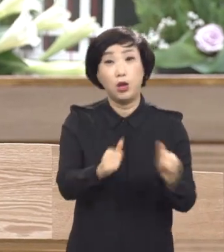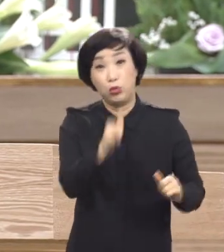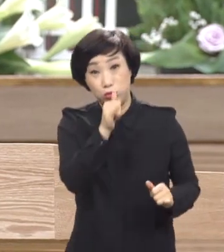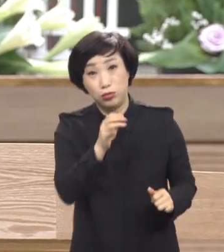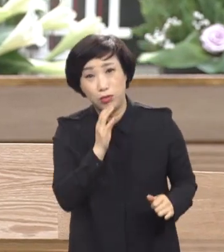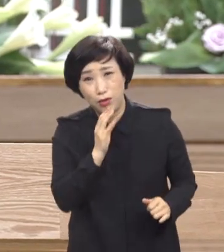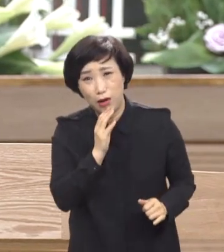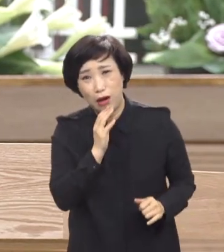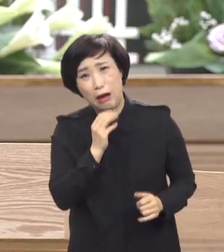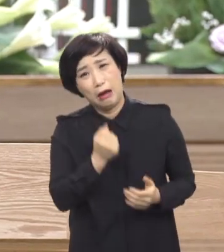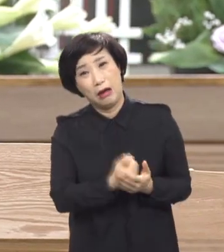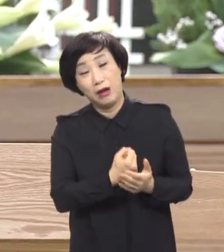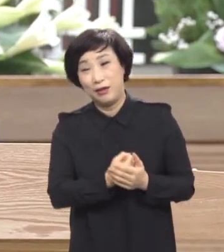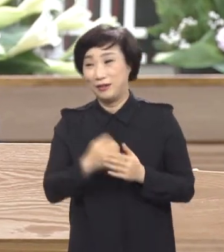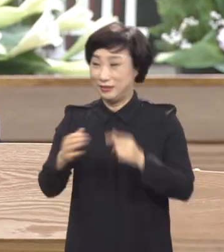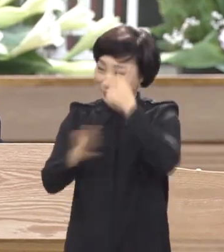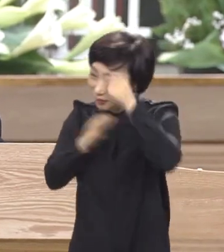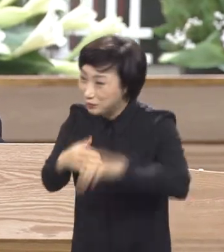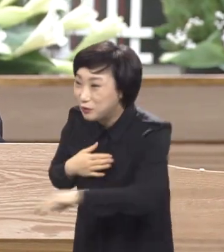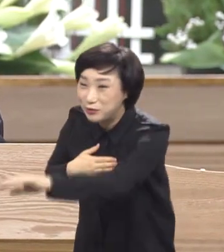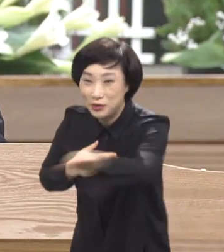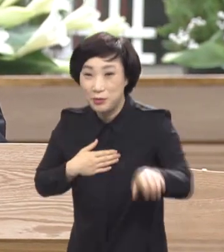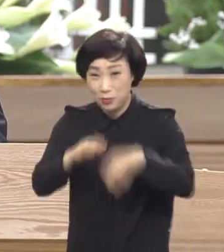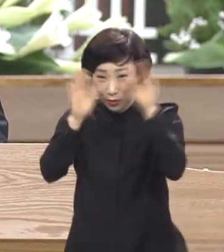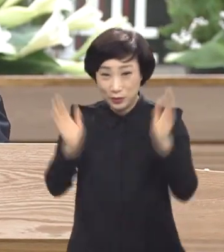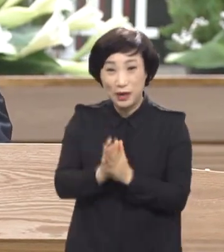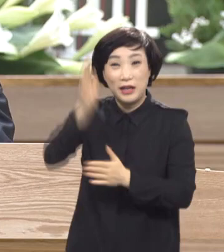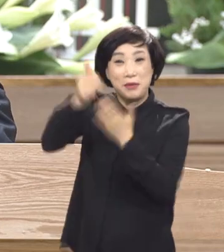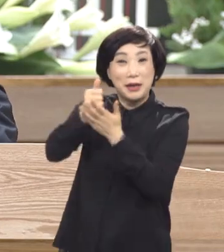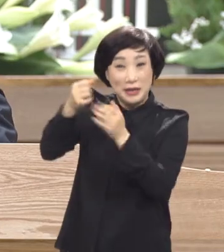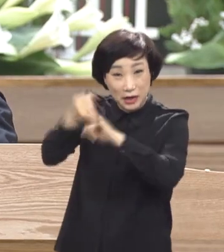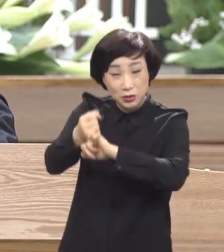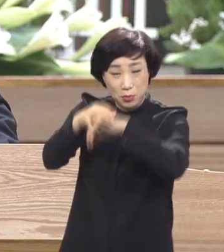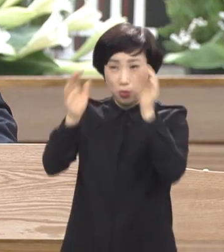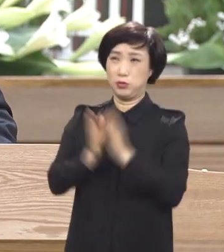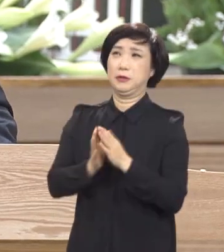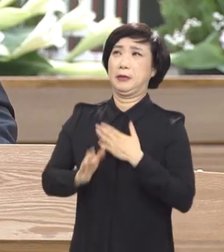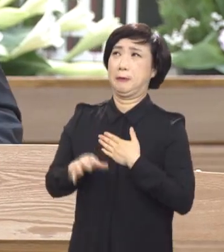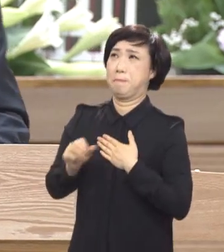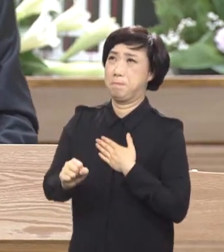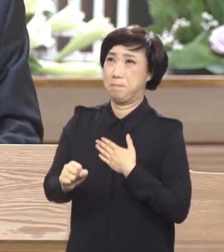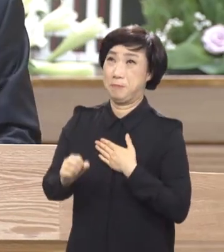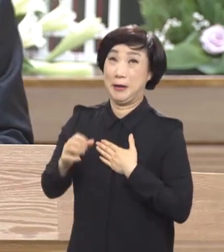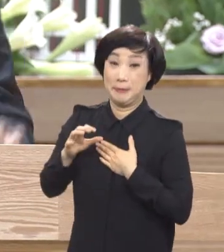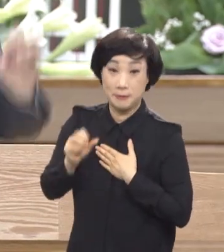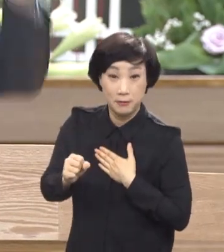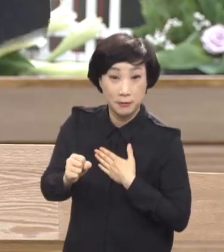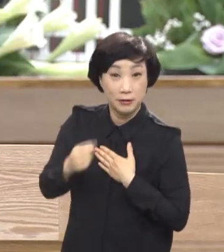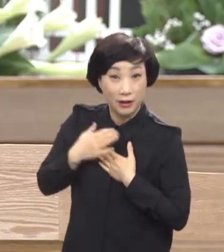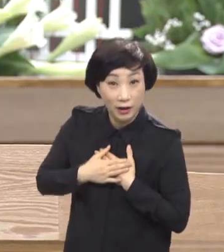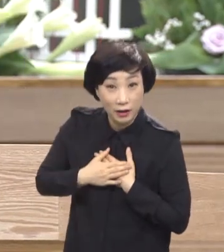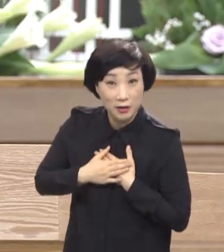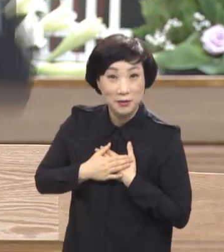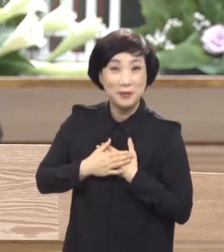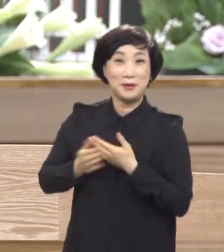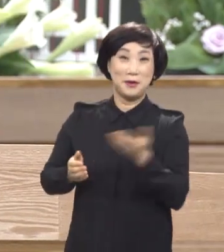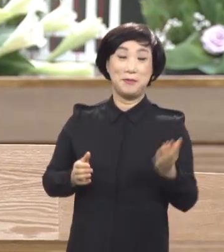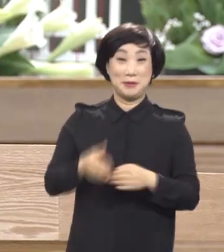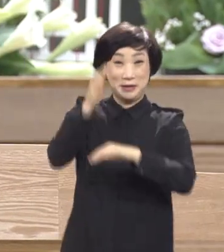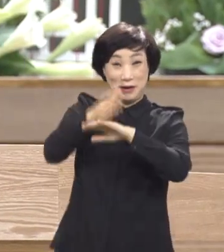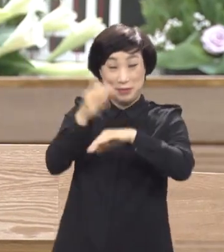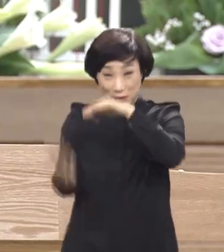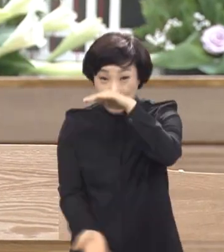있으나 우리 모든 성도들은 이 약속을 전부 나의 소유로 가지고 최상의